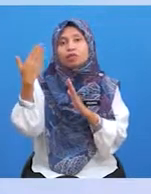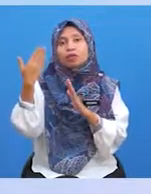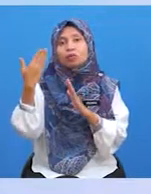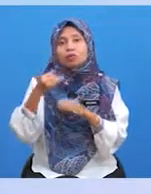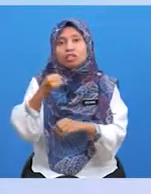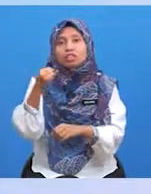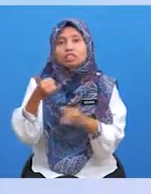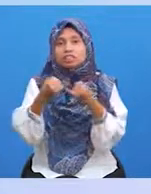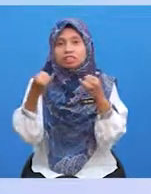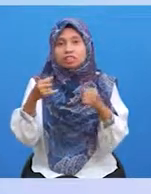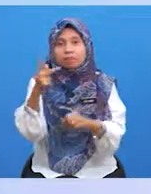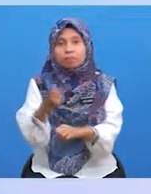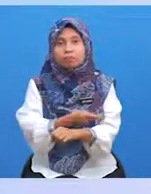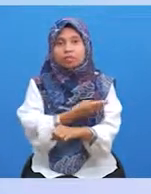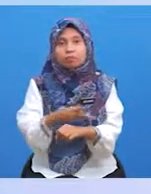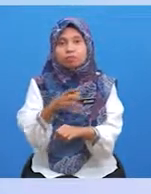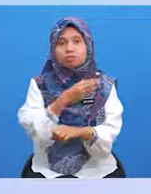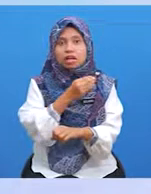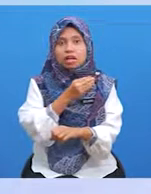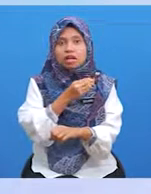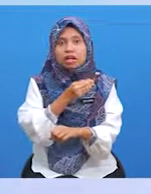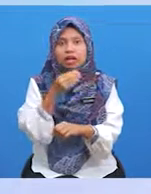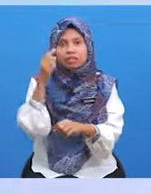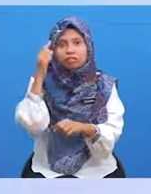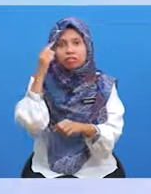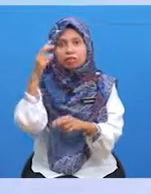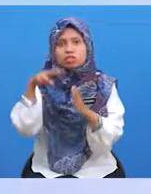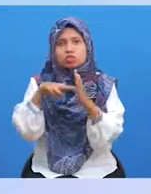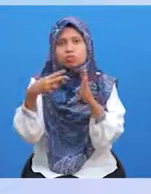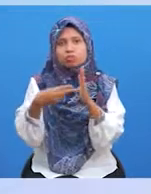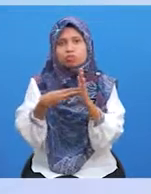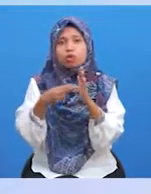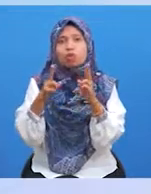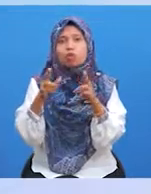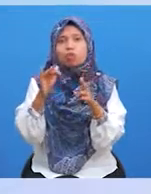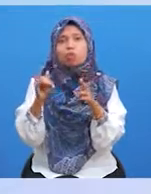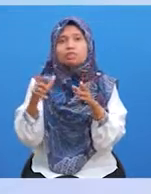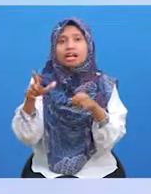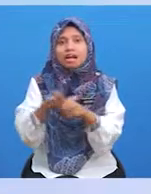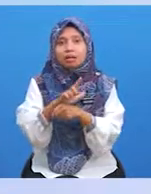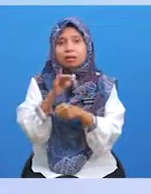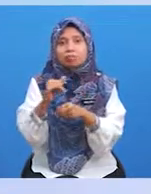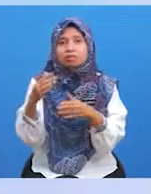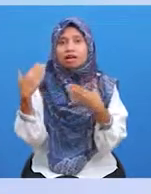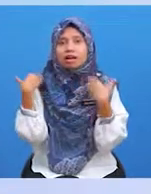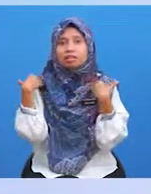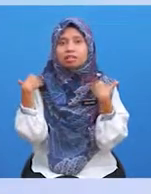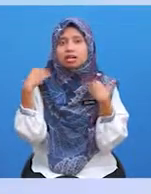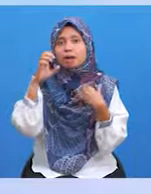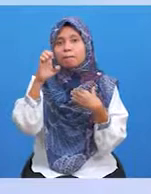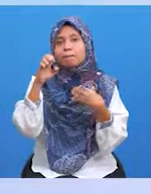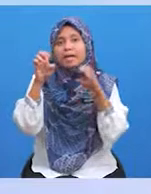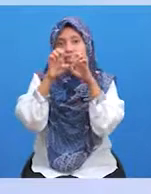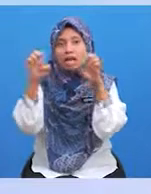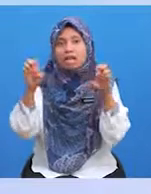pendahuluan jenis pantun dan takrif umum yang lengkap yang mengandungi